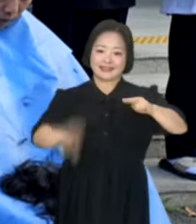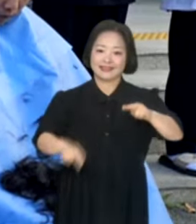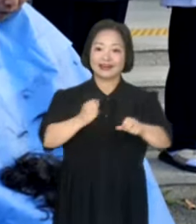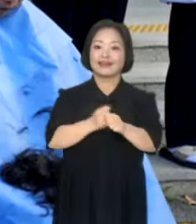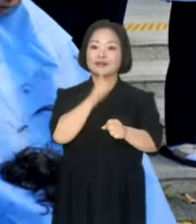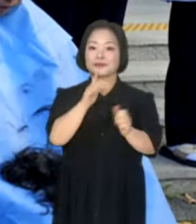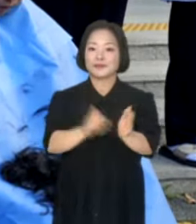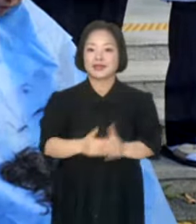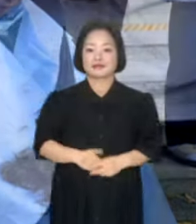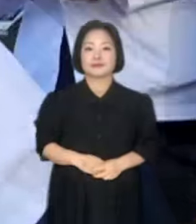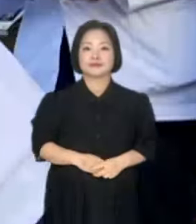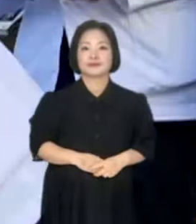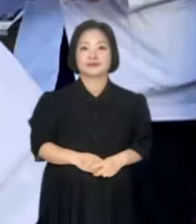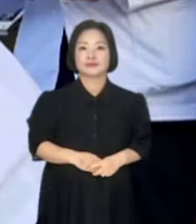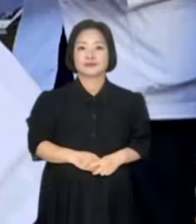밝혔습니다